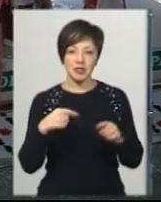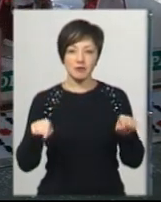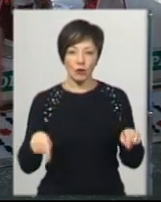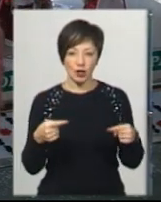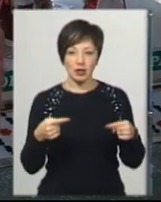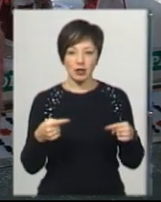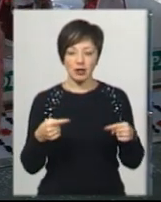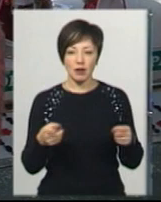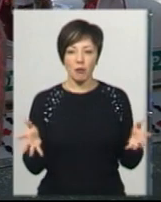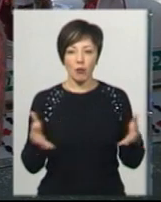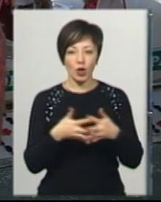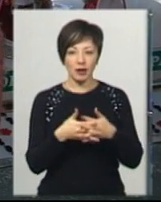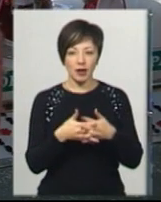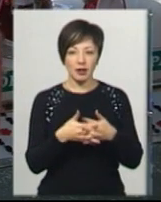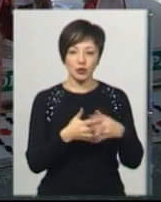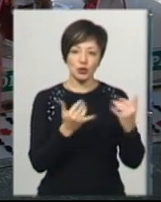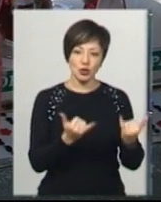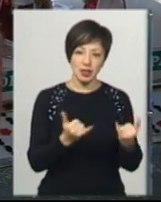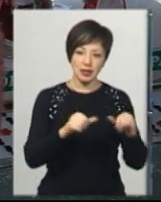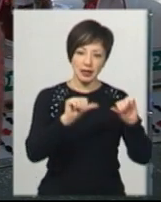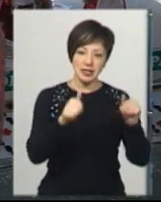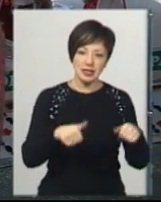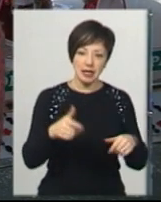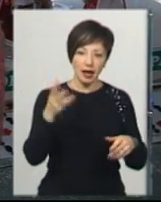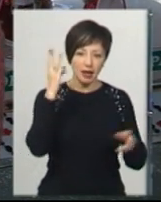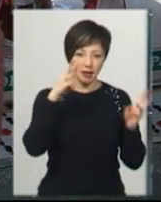створили, поєднали сучасний дизайн з